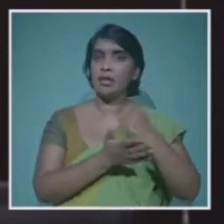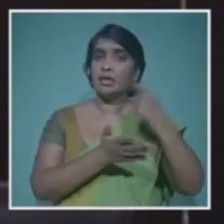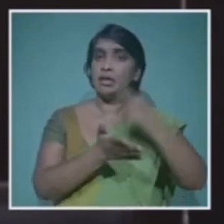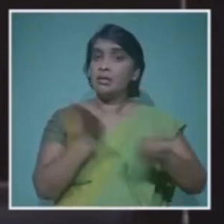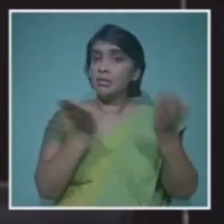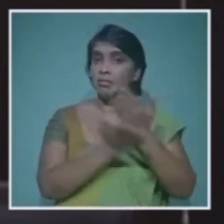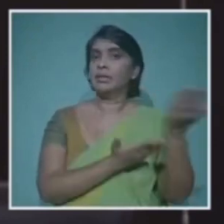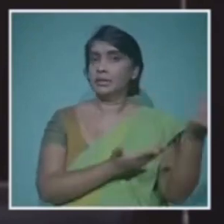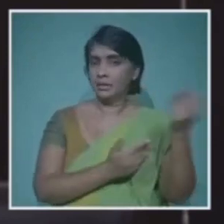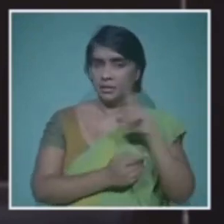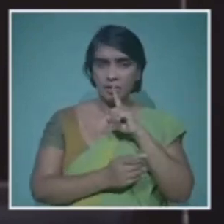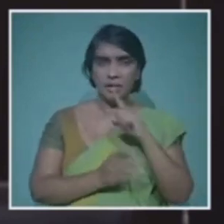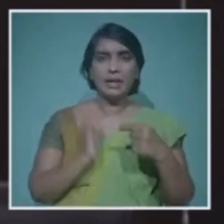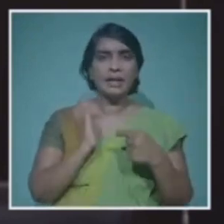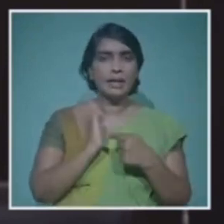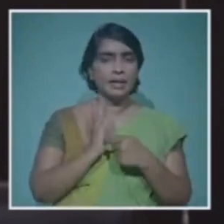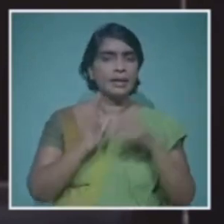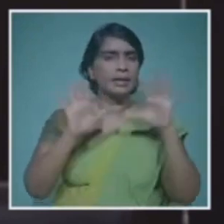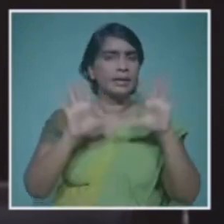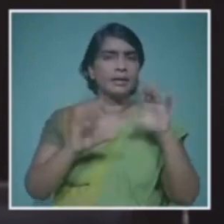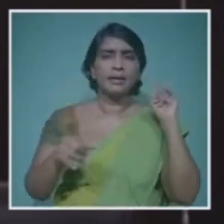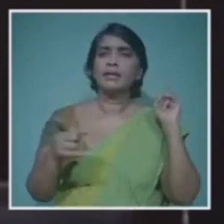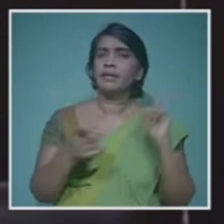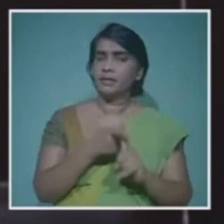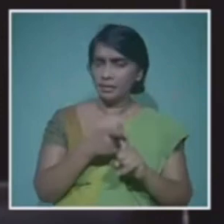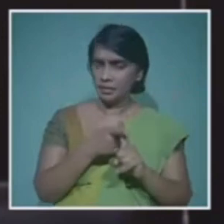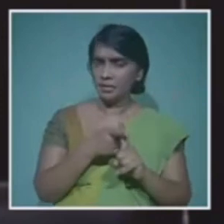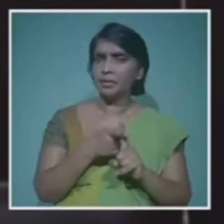ඒ වගේම T10 තරඟාවලිය